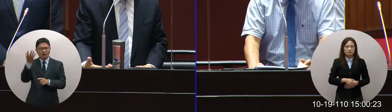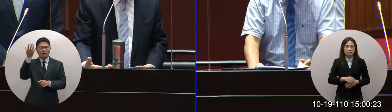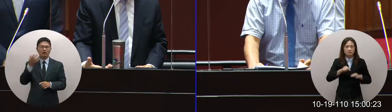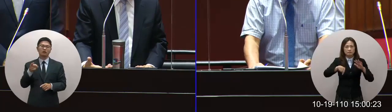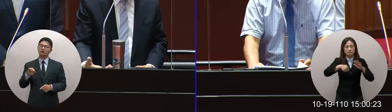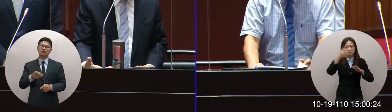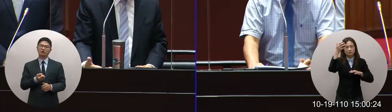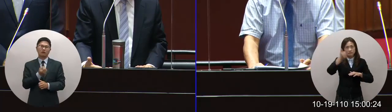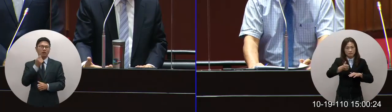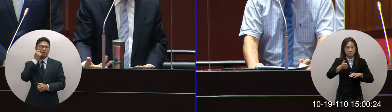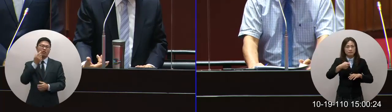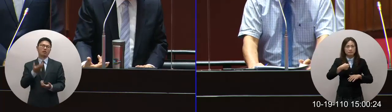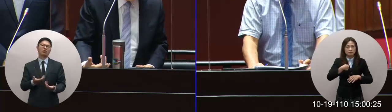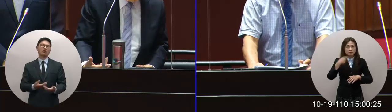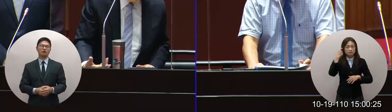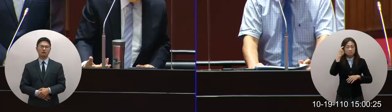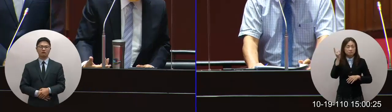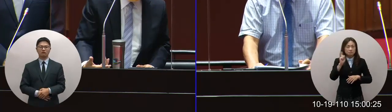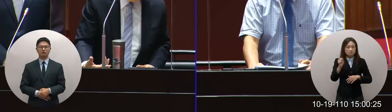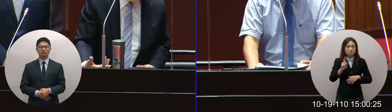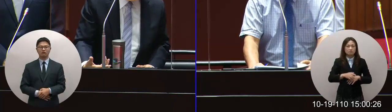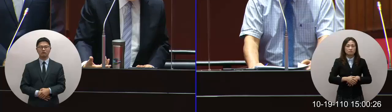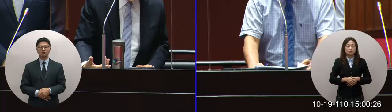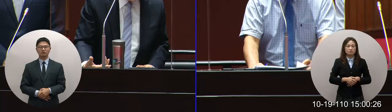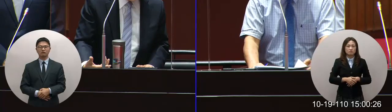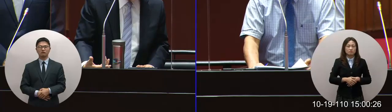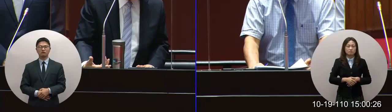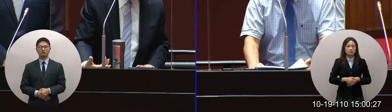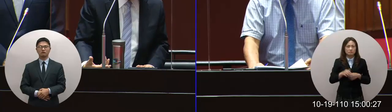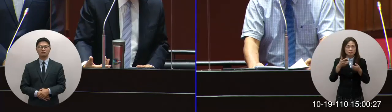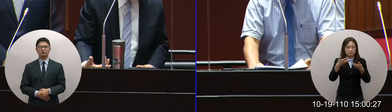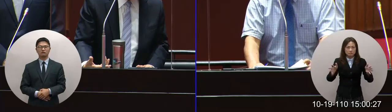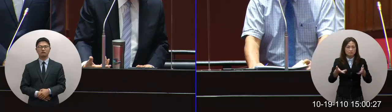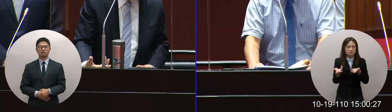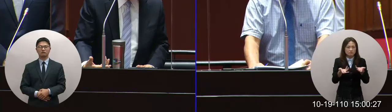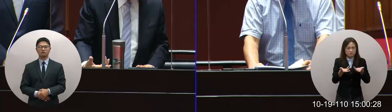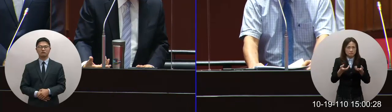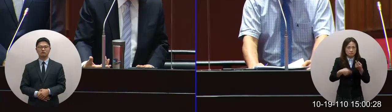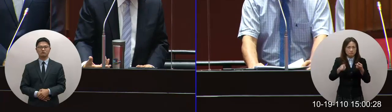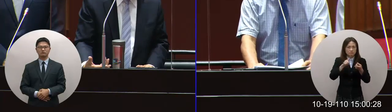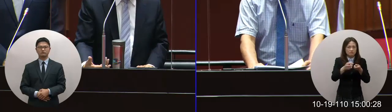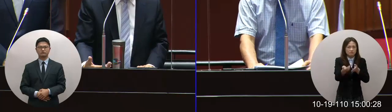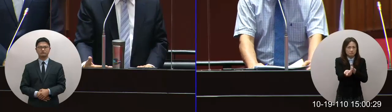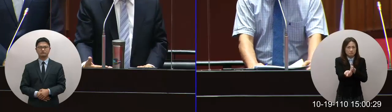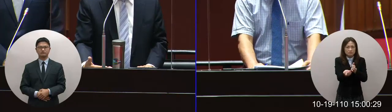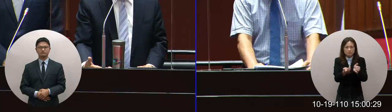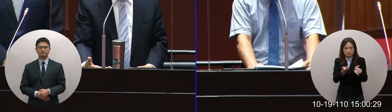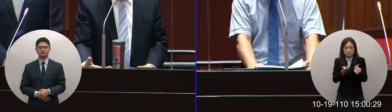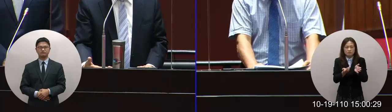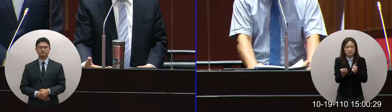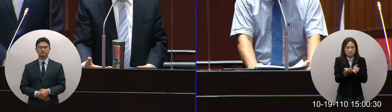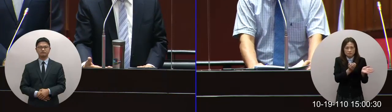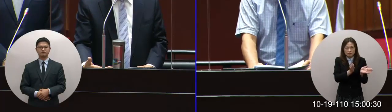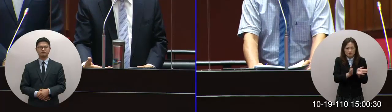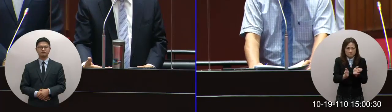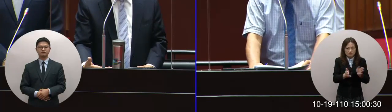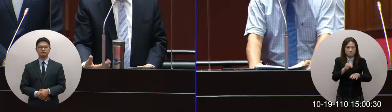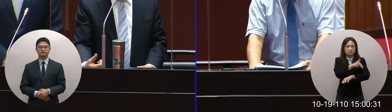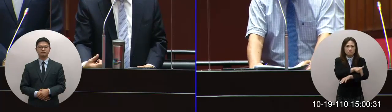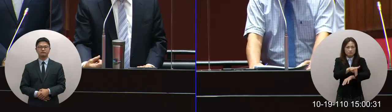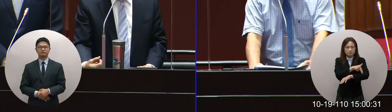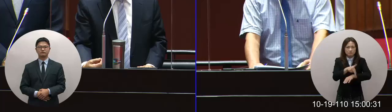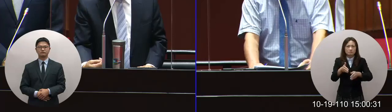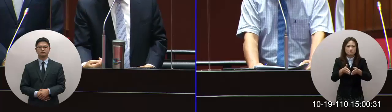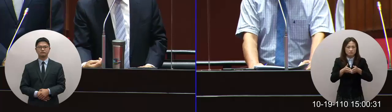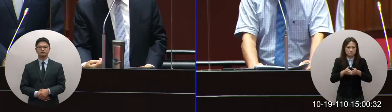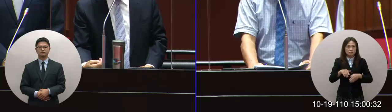长，我是说很多事情要事前提前就是要去超前部署、哦，不